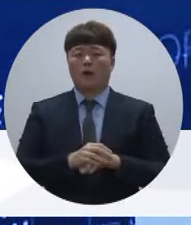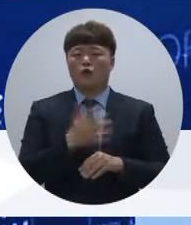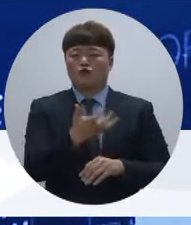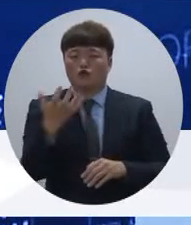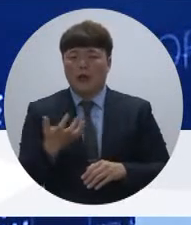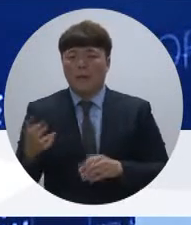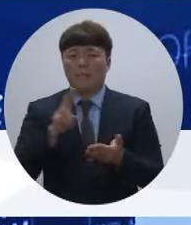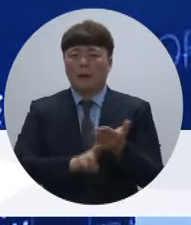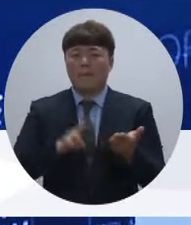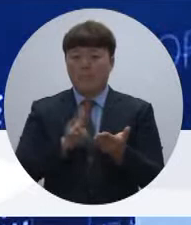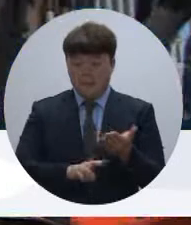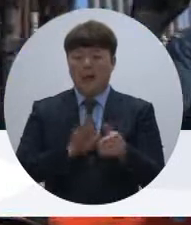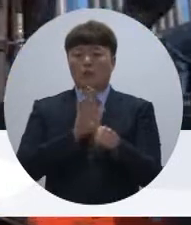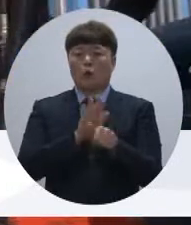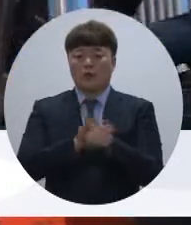판매를 지원합니다.